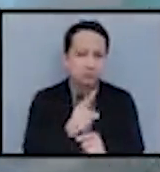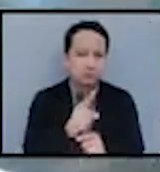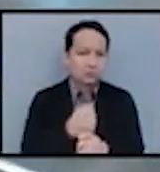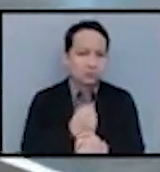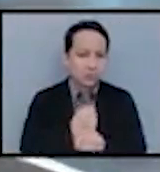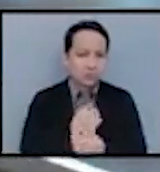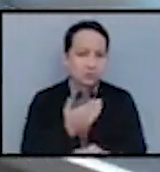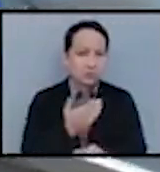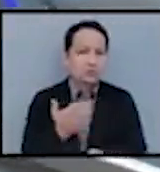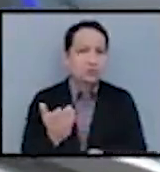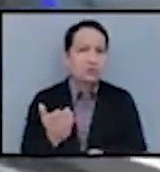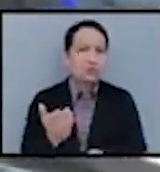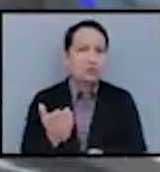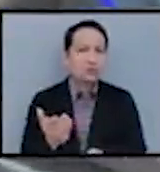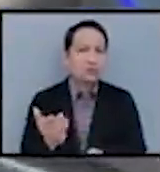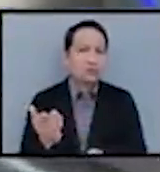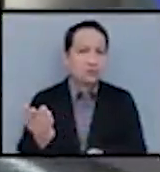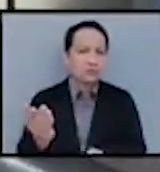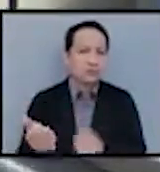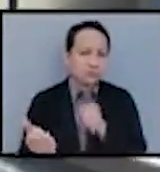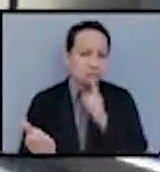para sa'yo.